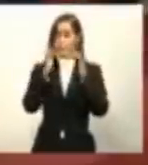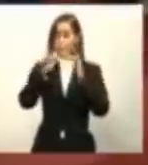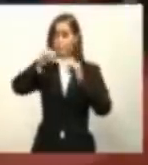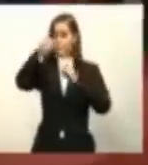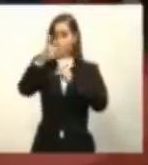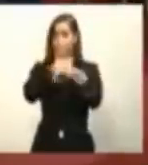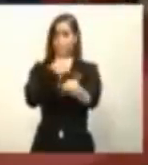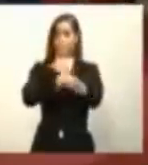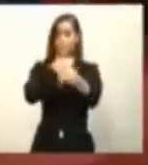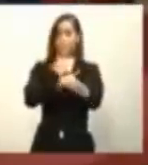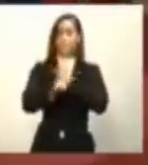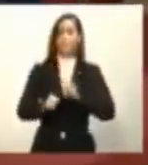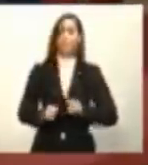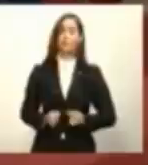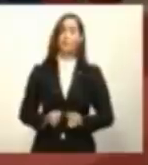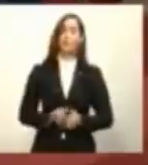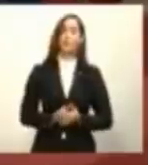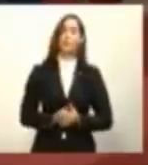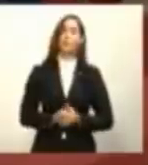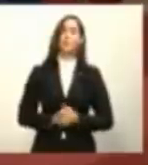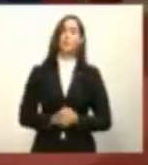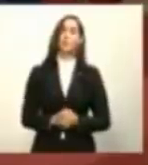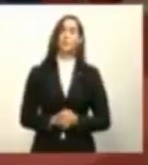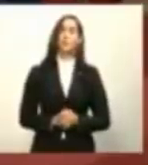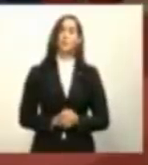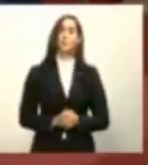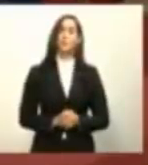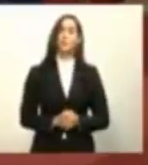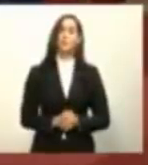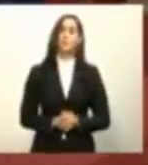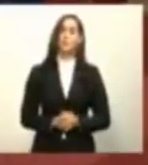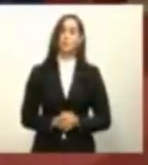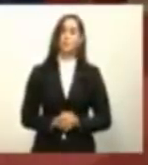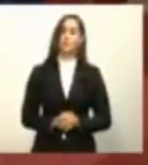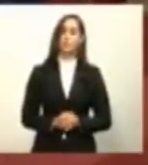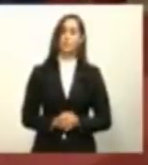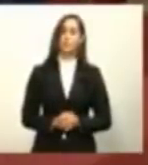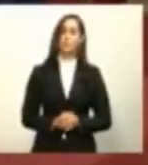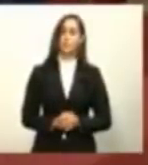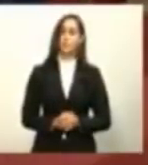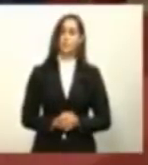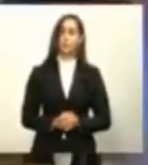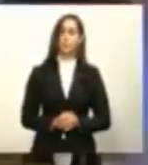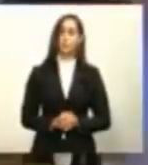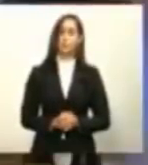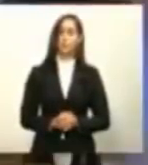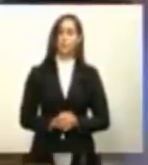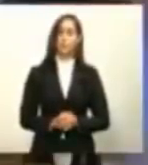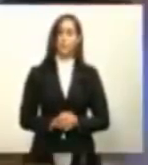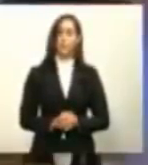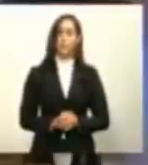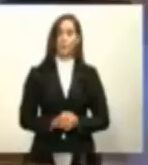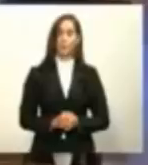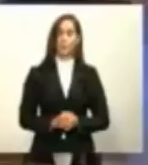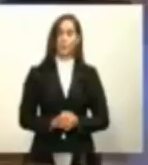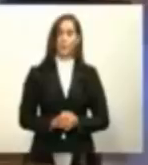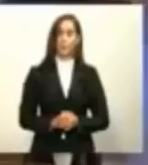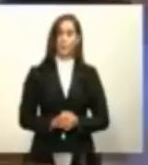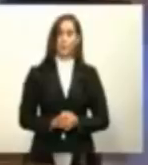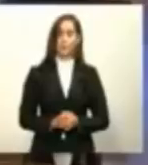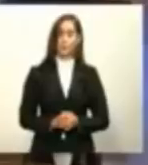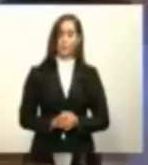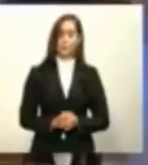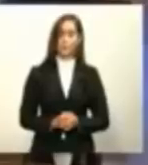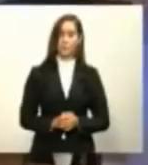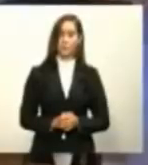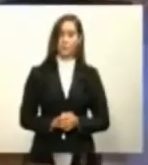pour gagner norme pour capable contrôler contre et ça que les contre bonne. Et ça c'est et point ça